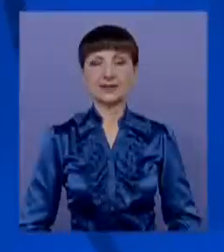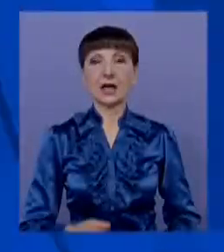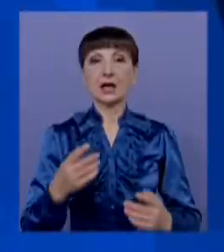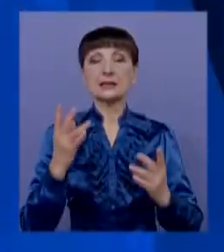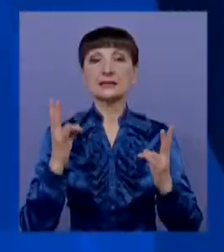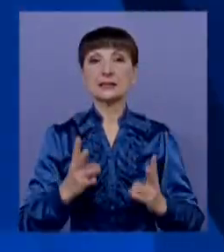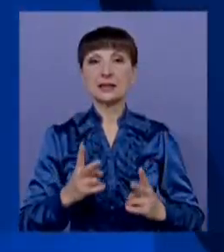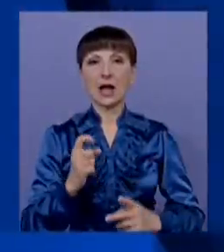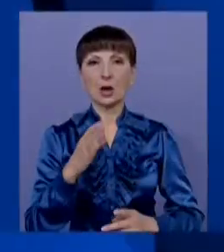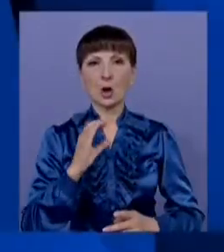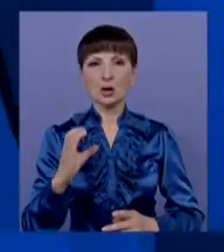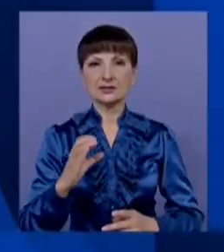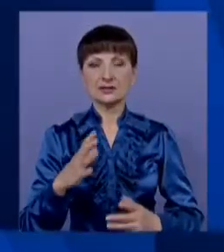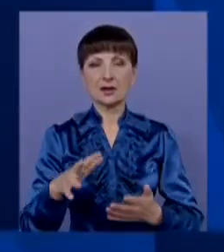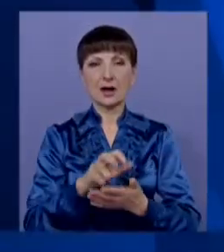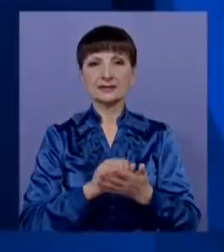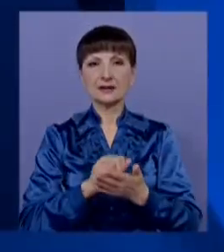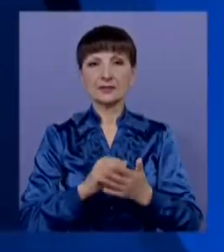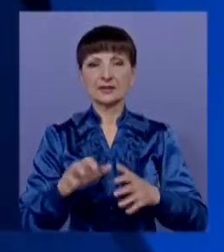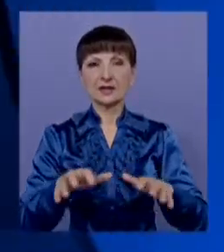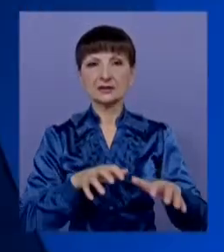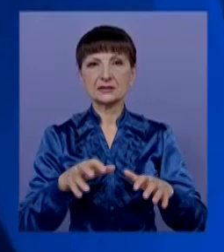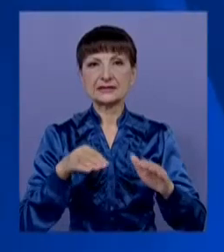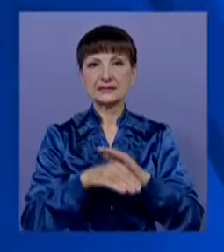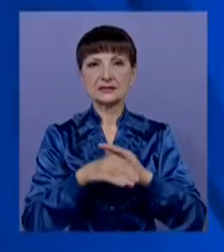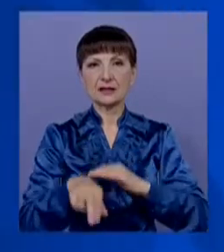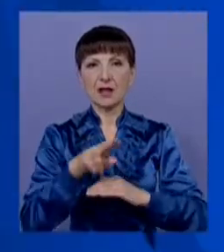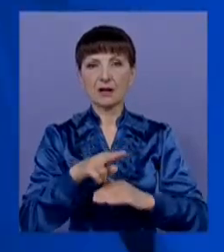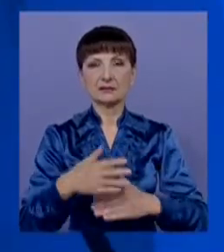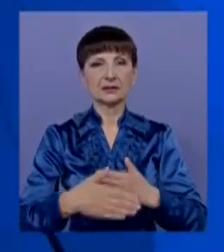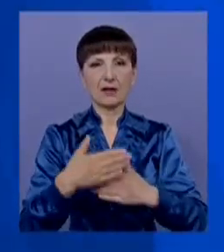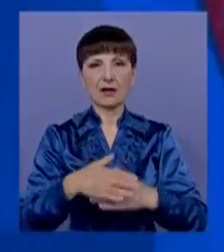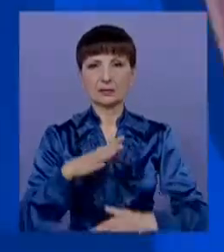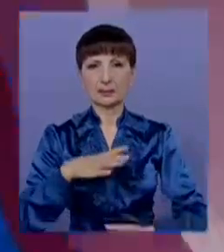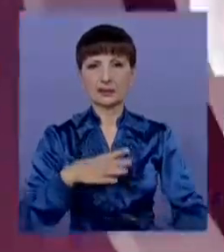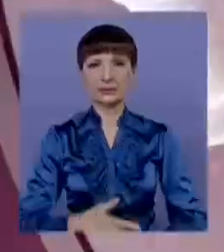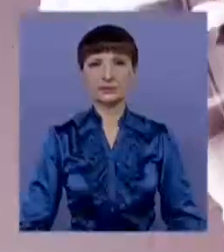Инцидент на Харгосе. Разгромивших и разграбивших склады привлекли к ответственности.